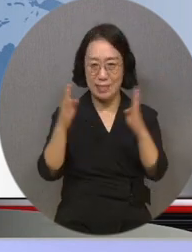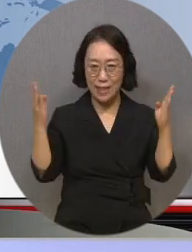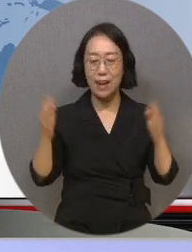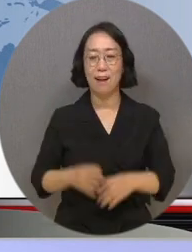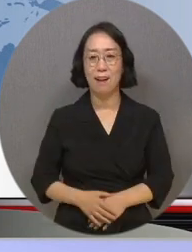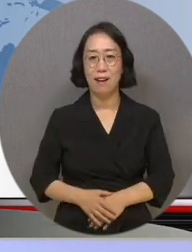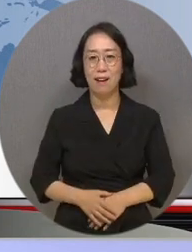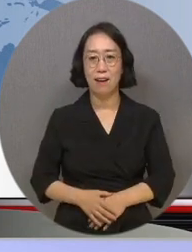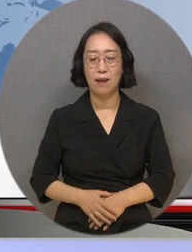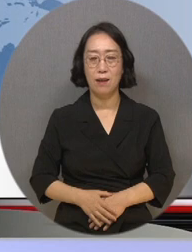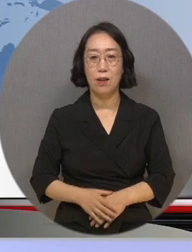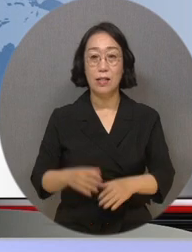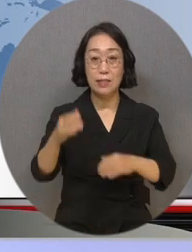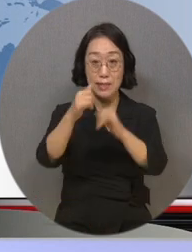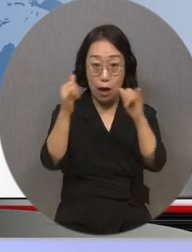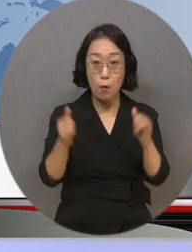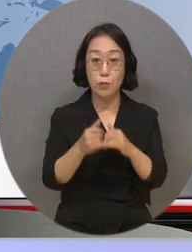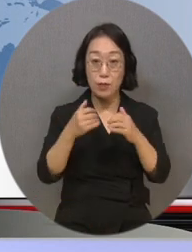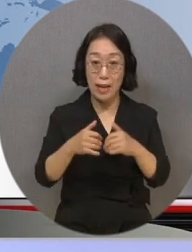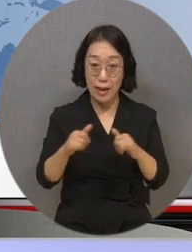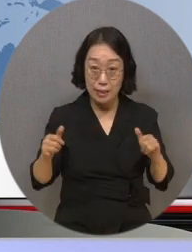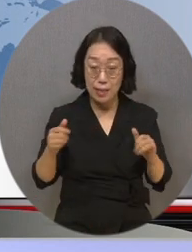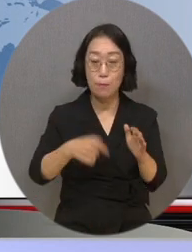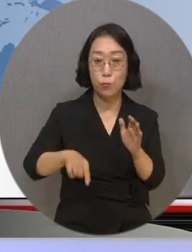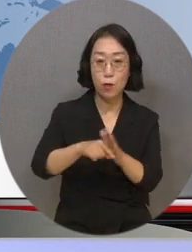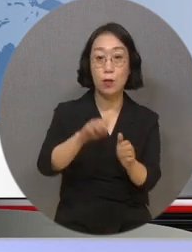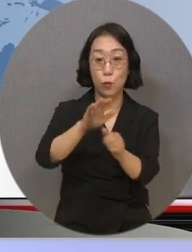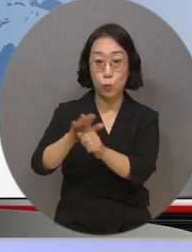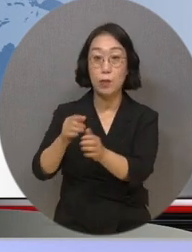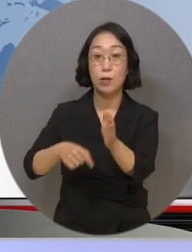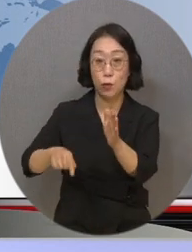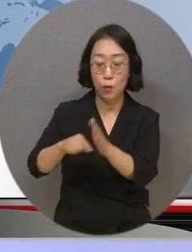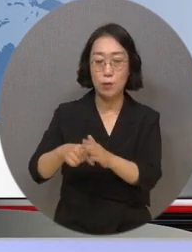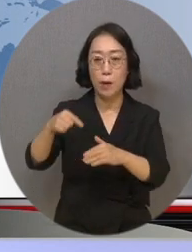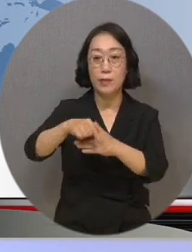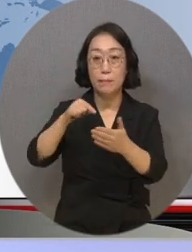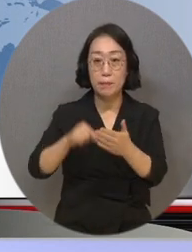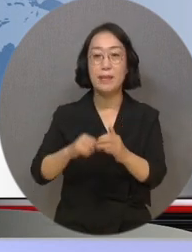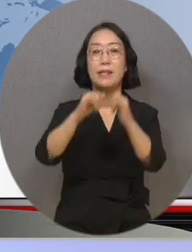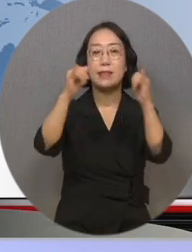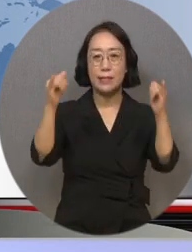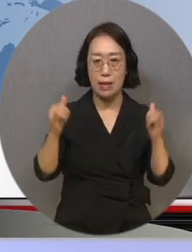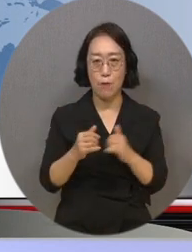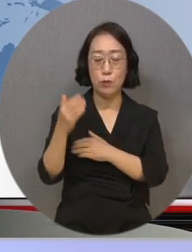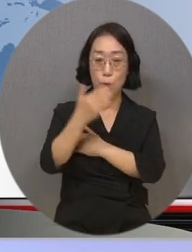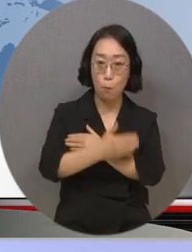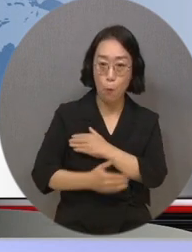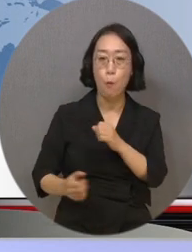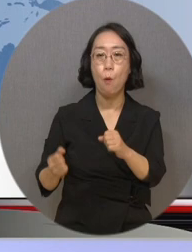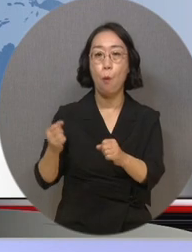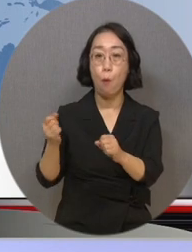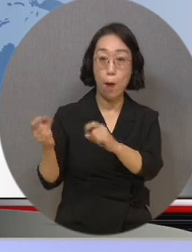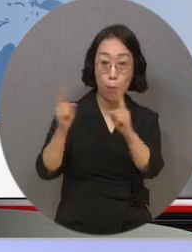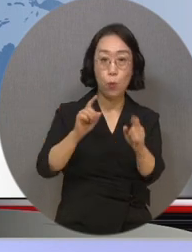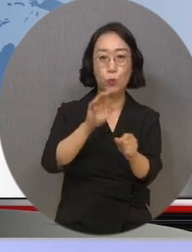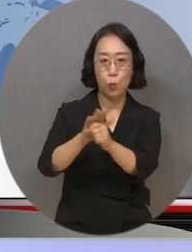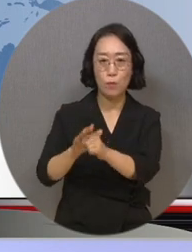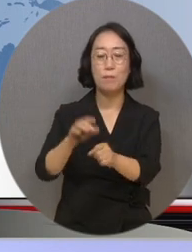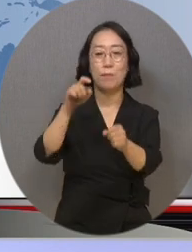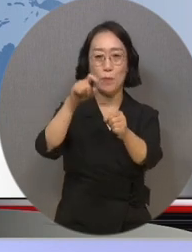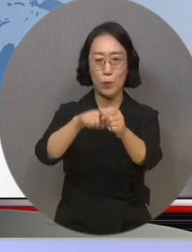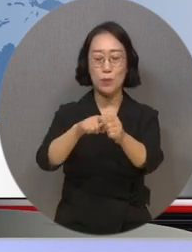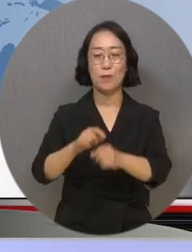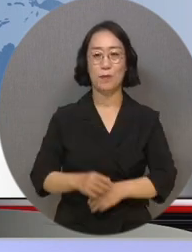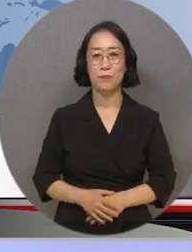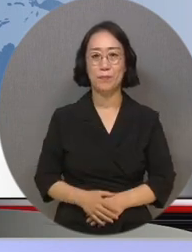약자의 농업활동을 위한 체험 환경을 조성하고 이를 통해 심리적, 사회적, 신체적 회복을 도모한다고 합니다.